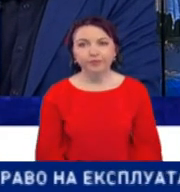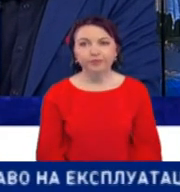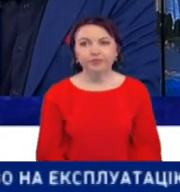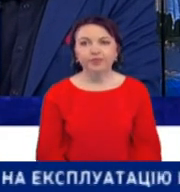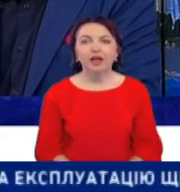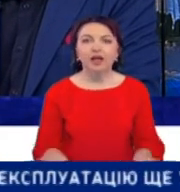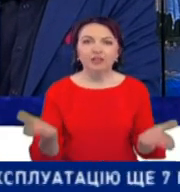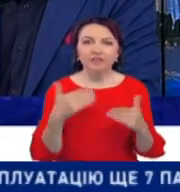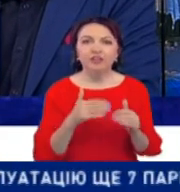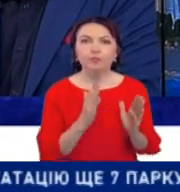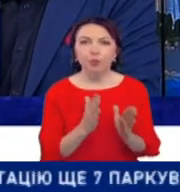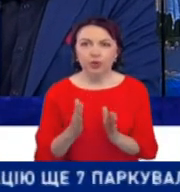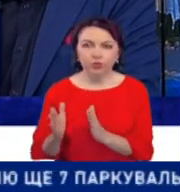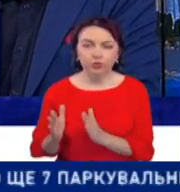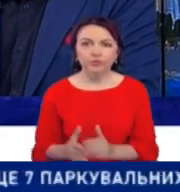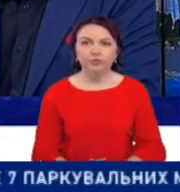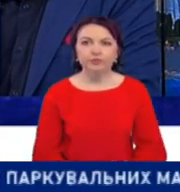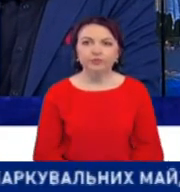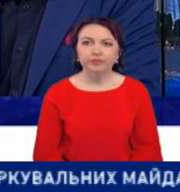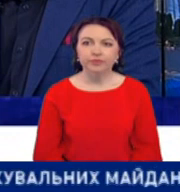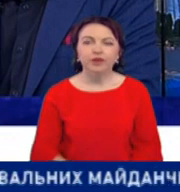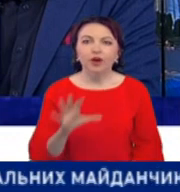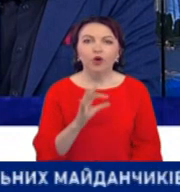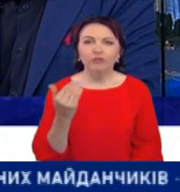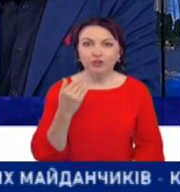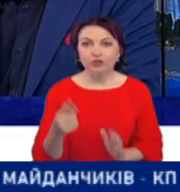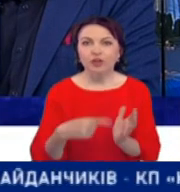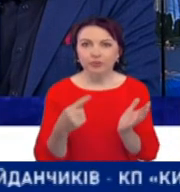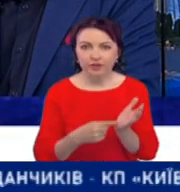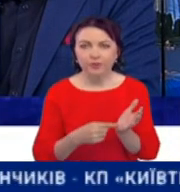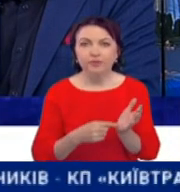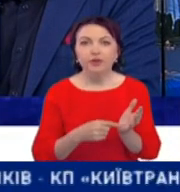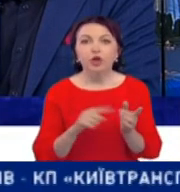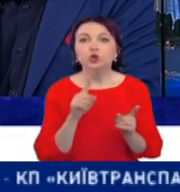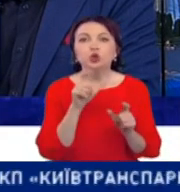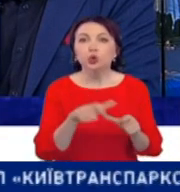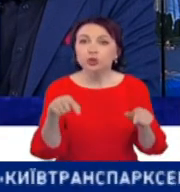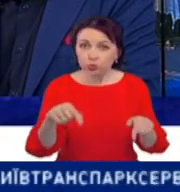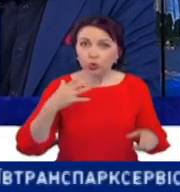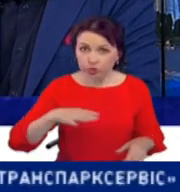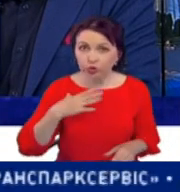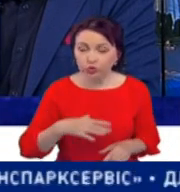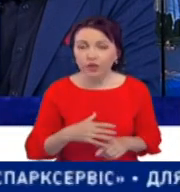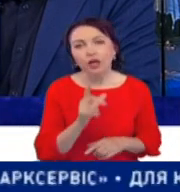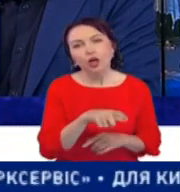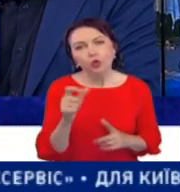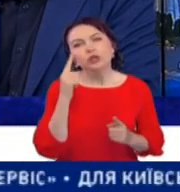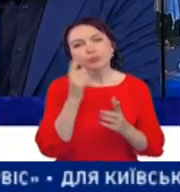Ну, давайте по порядку розпочнемо. З приводу вашого запитання, що люди тут очікують? Ну, люди в